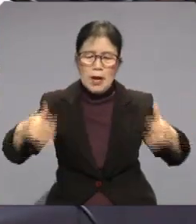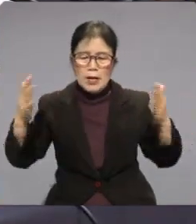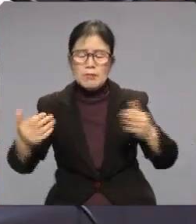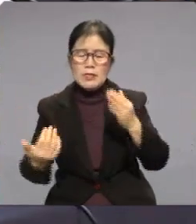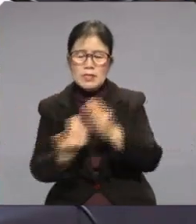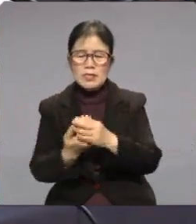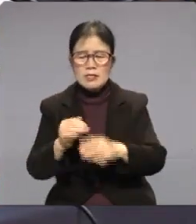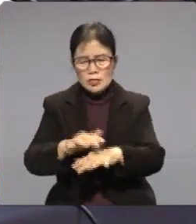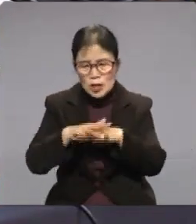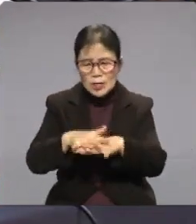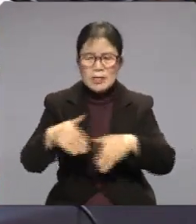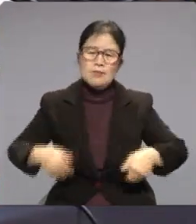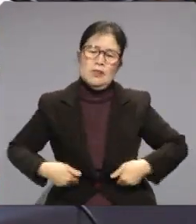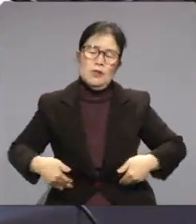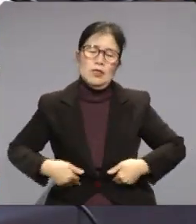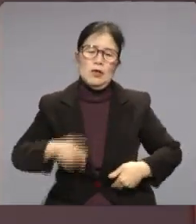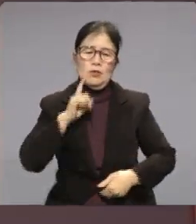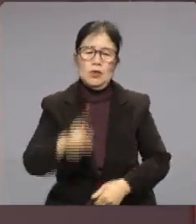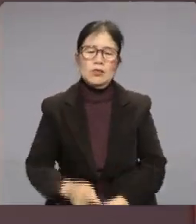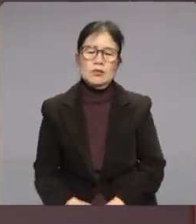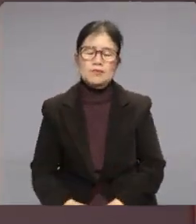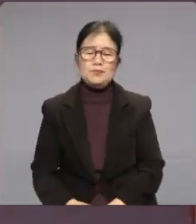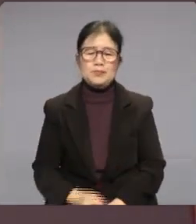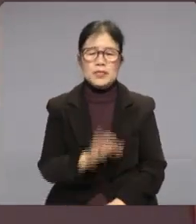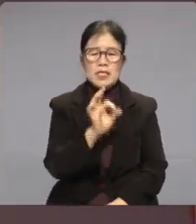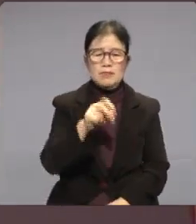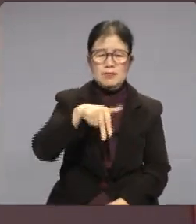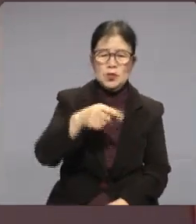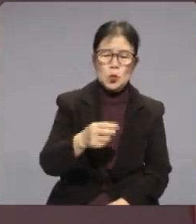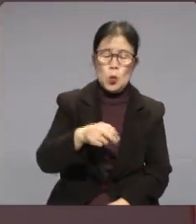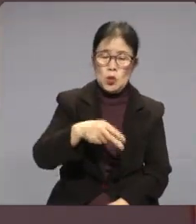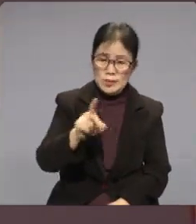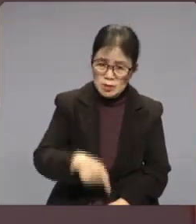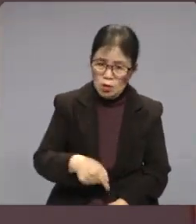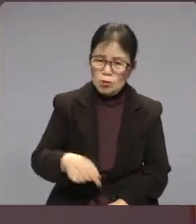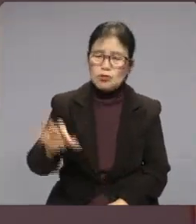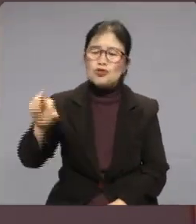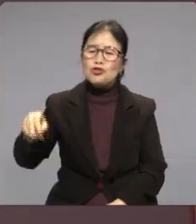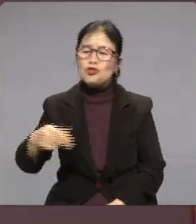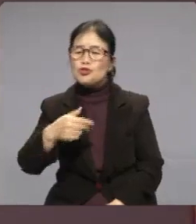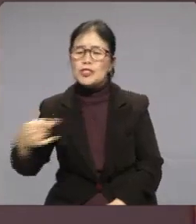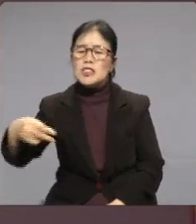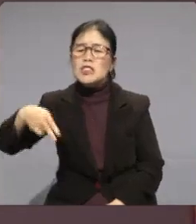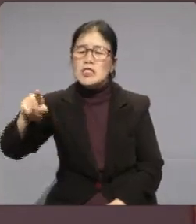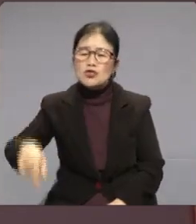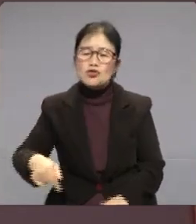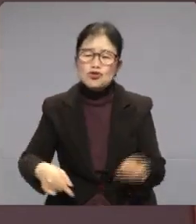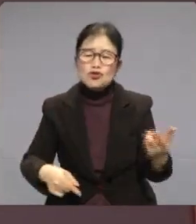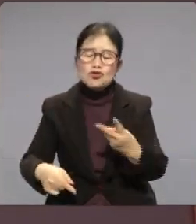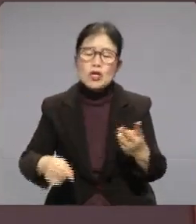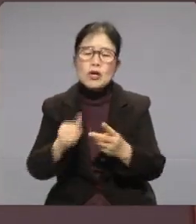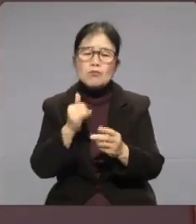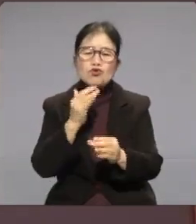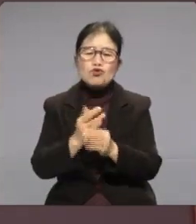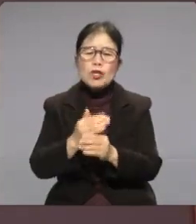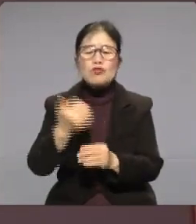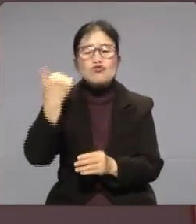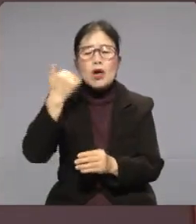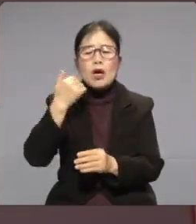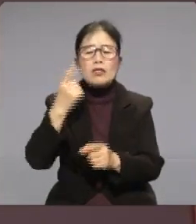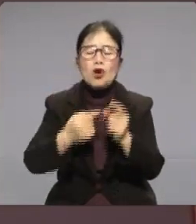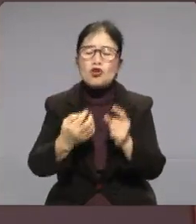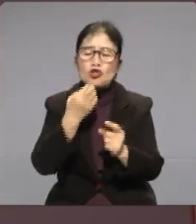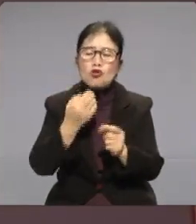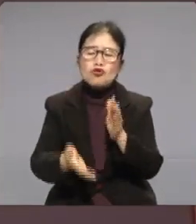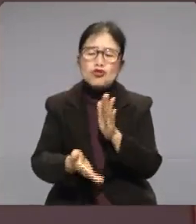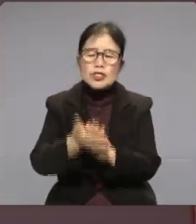점도 강조했습니다. 임종석과 윤희숙, 누가 더 서울시민의 삶을 나아지게 할 것 같습니까? 저는 그런 질문을